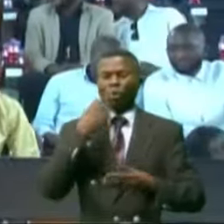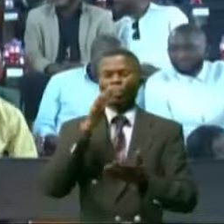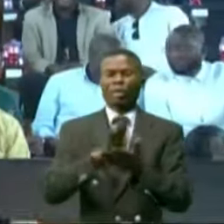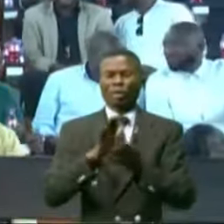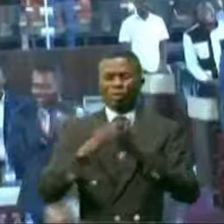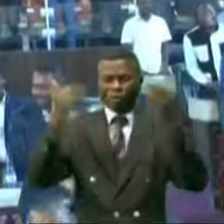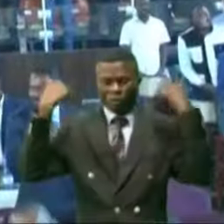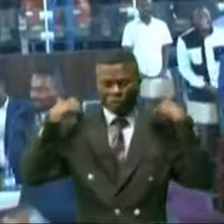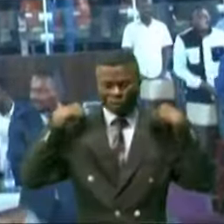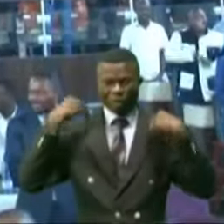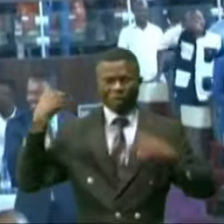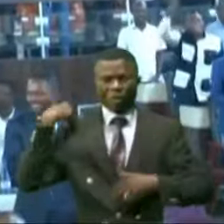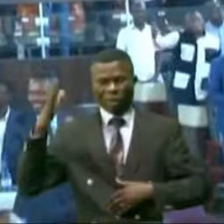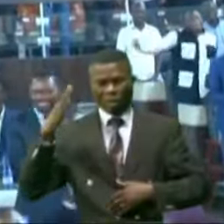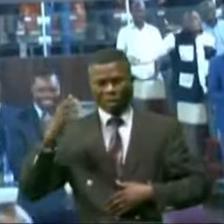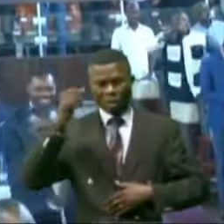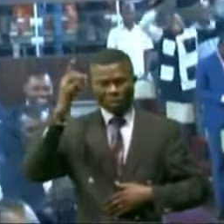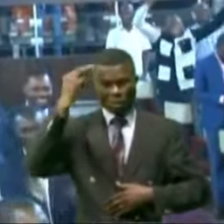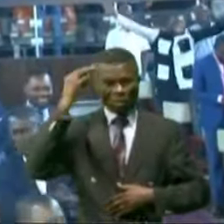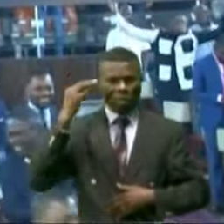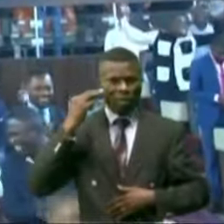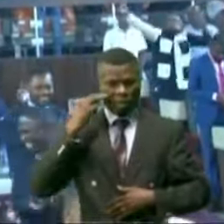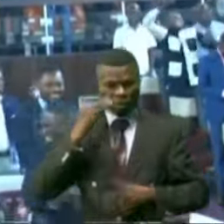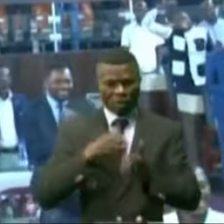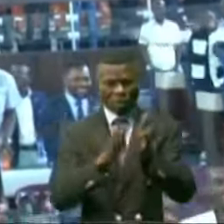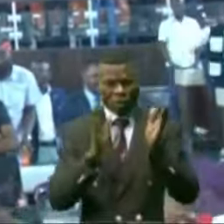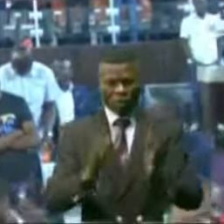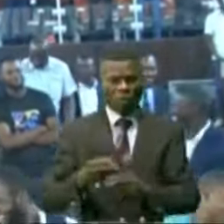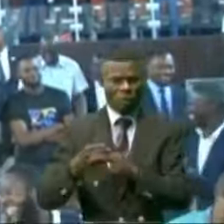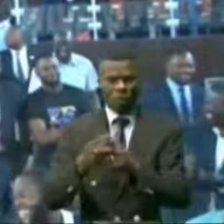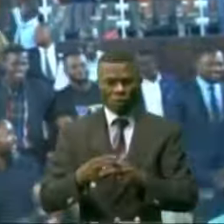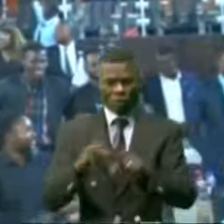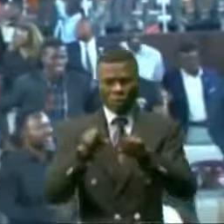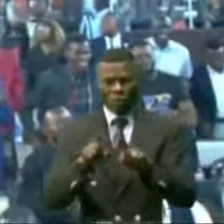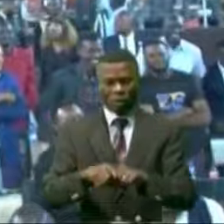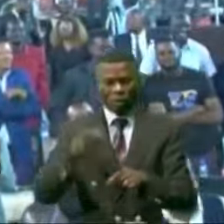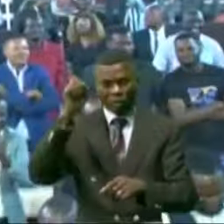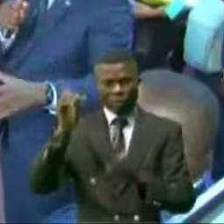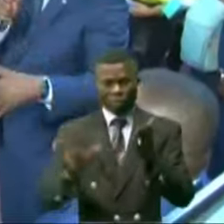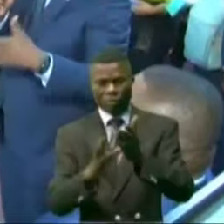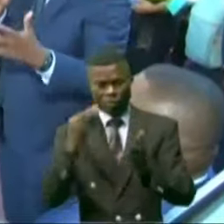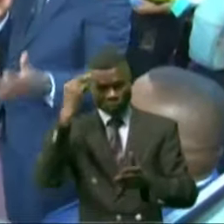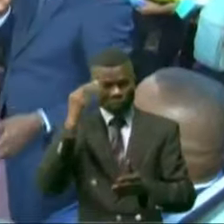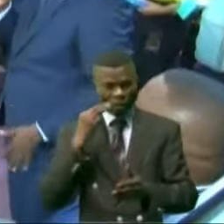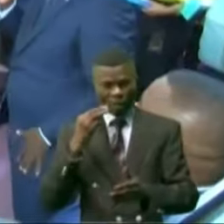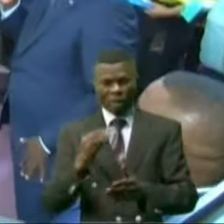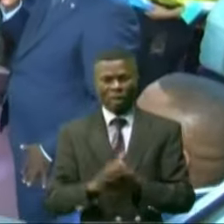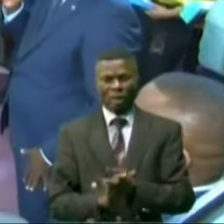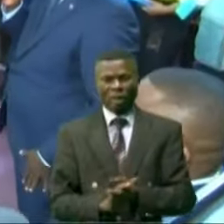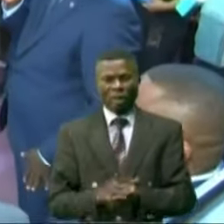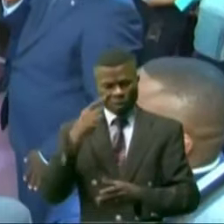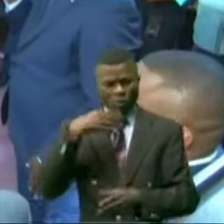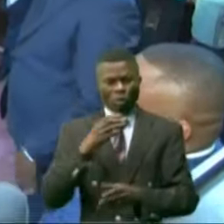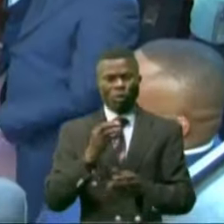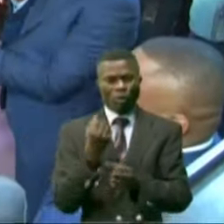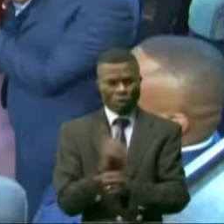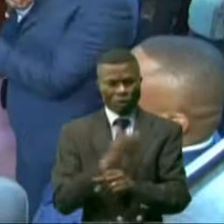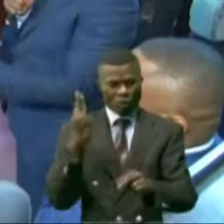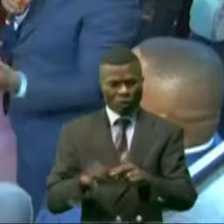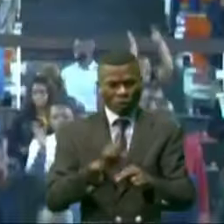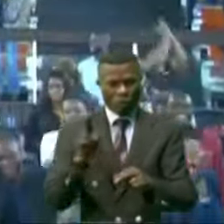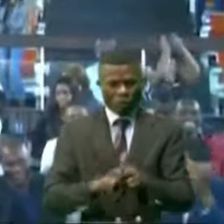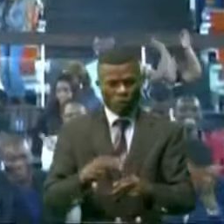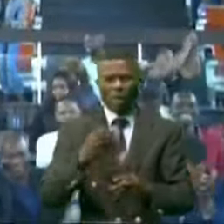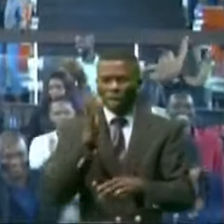son leadership, à Madame la Première ministre pour sa supervision et au vice-premier ministre Jean-Pierre Liaou pour l'exécution des directives